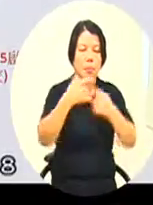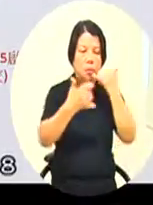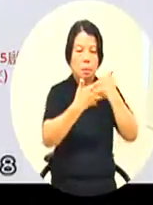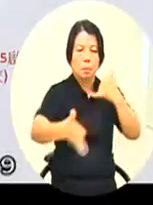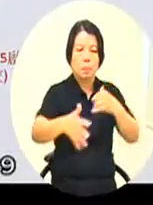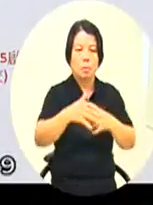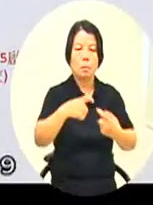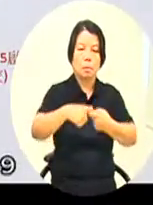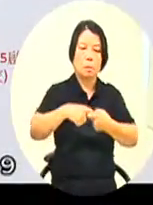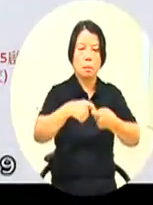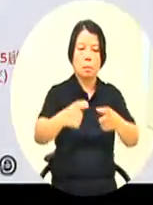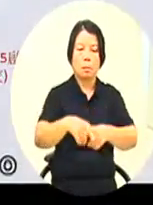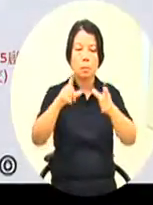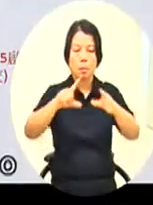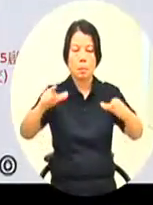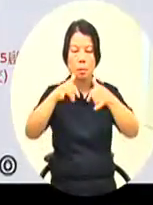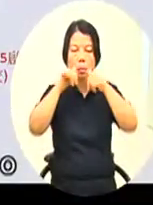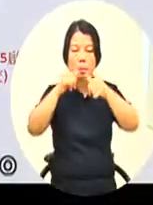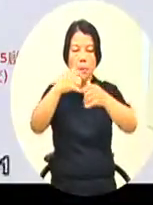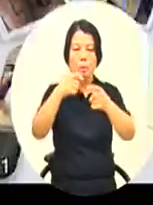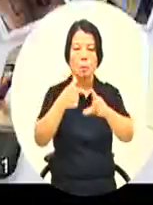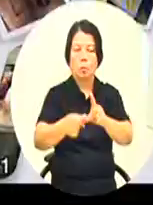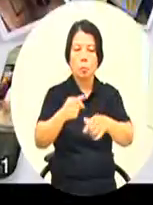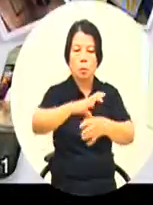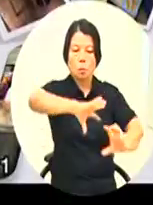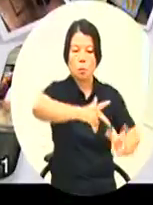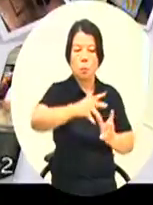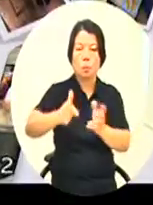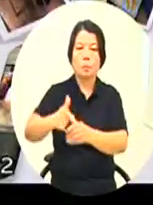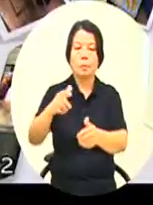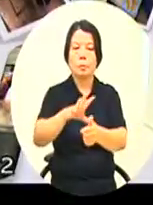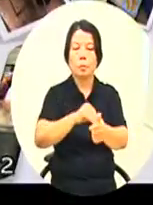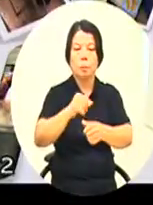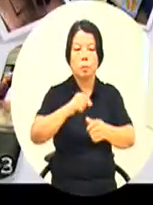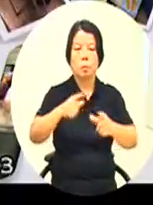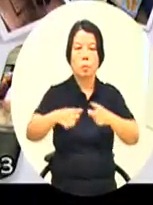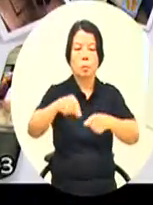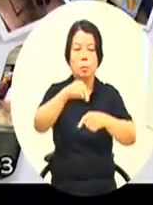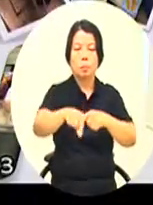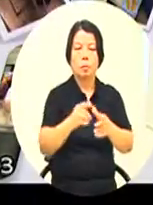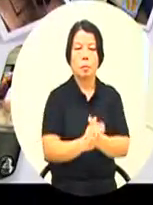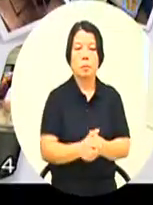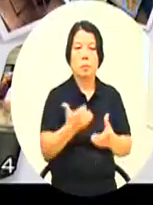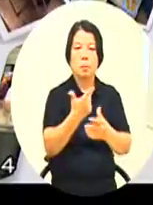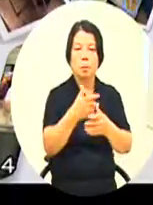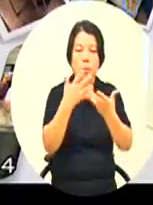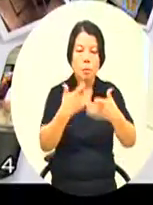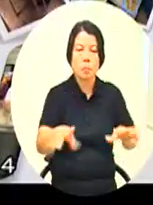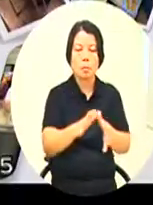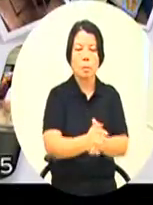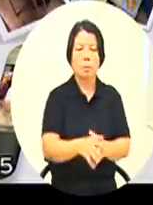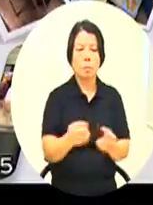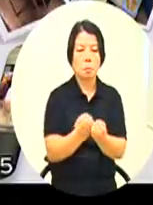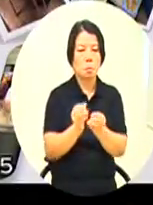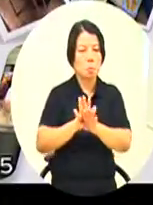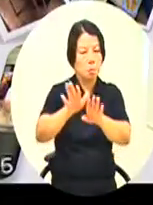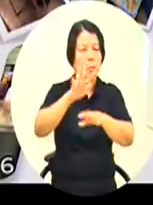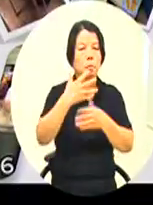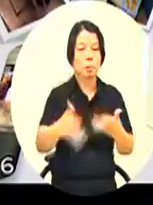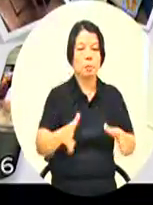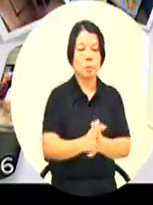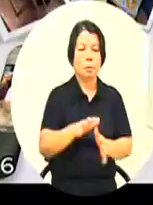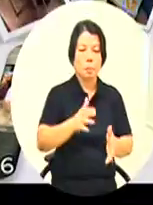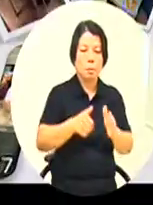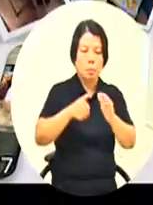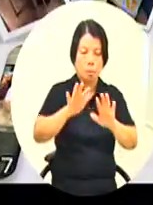了大寮区的国际学员。那各位议员可以看到，我们在爱河学员已经有很好的这个发展，今年进入第二